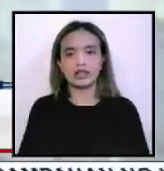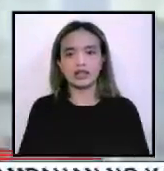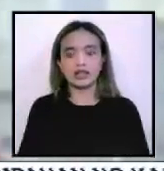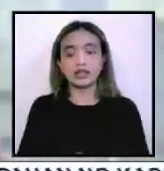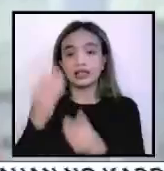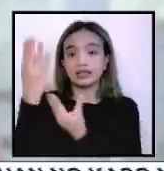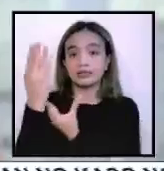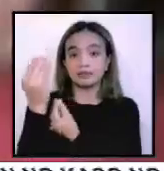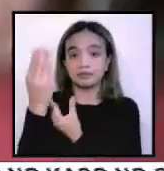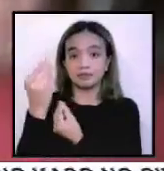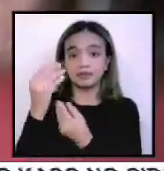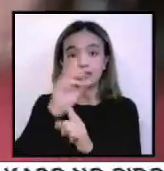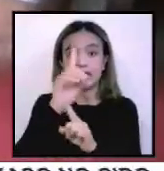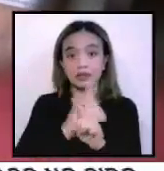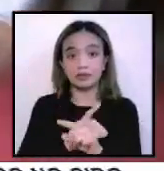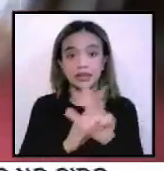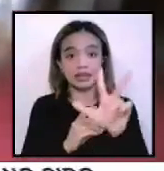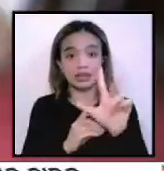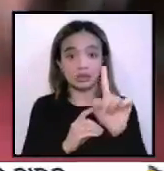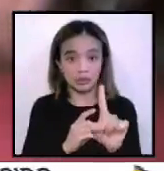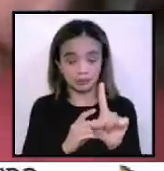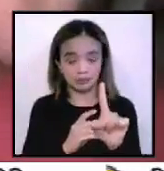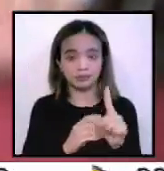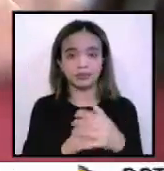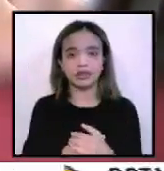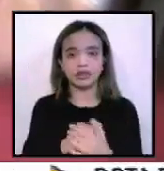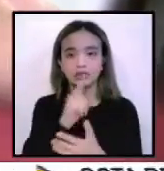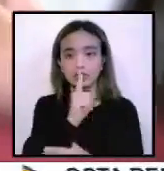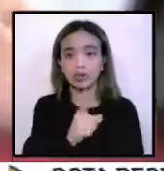December 31, 2021, mula sa higit